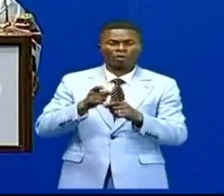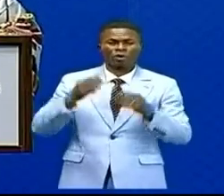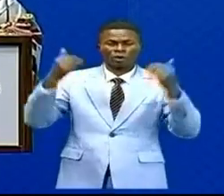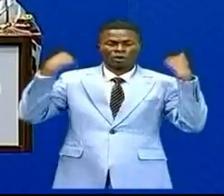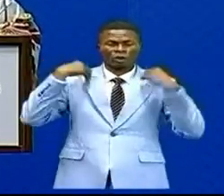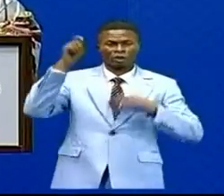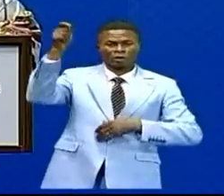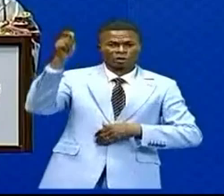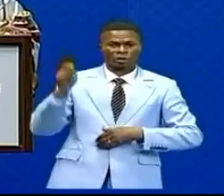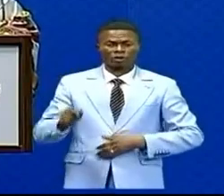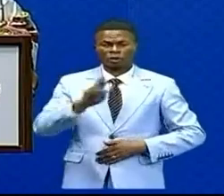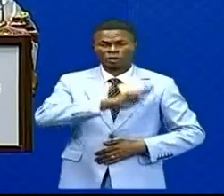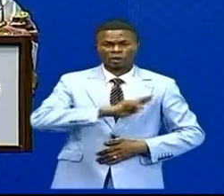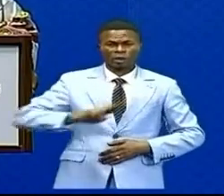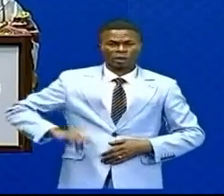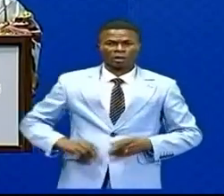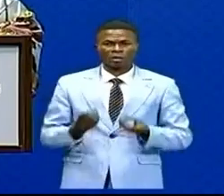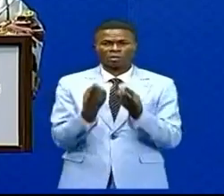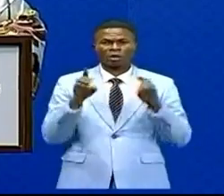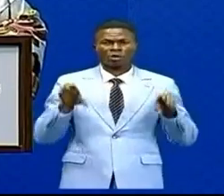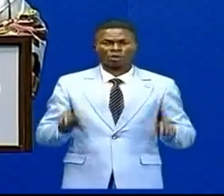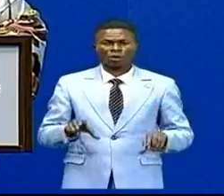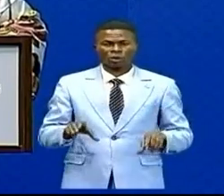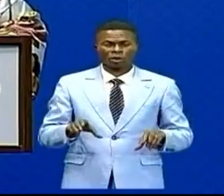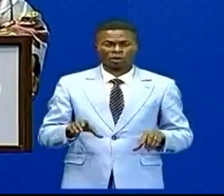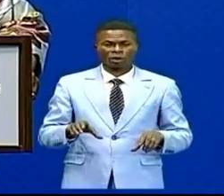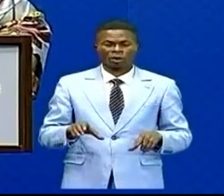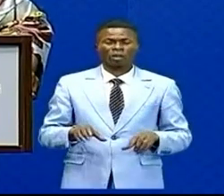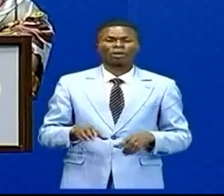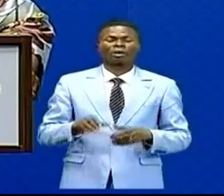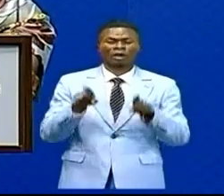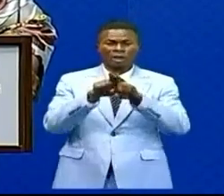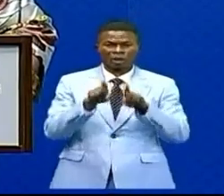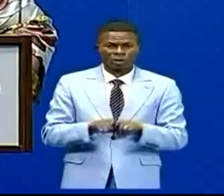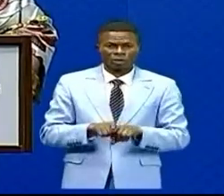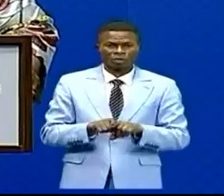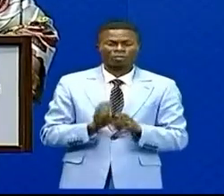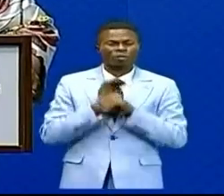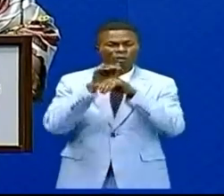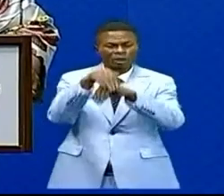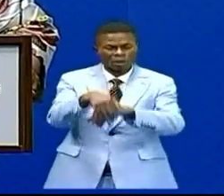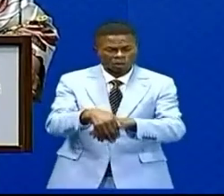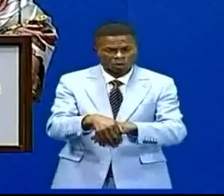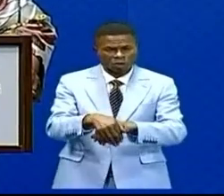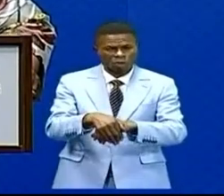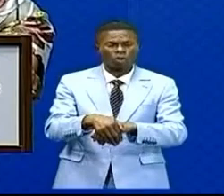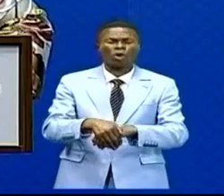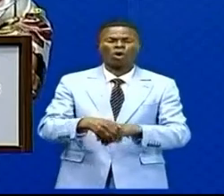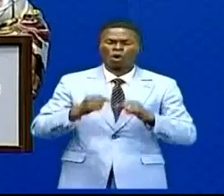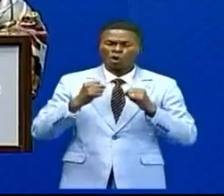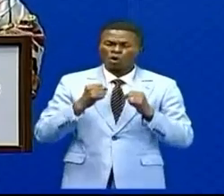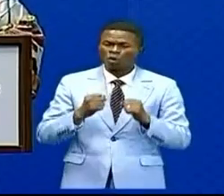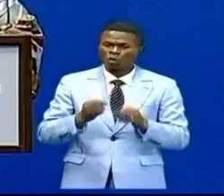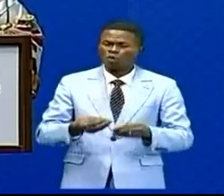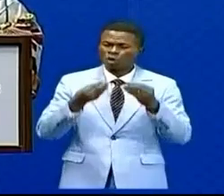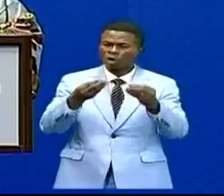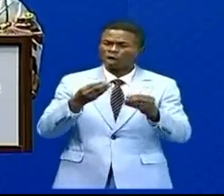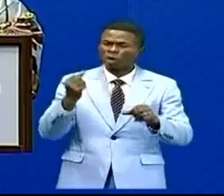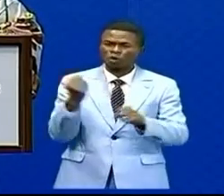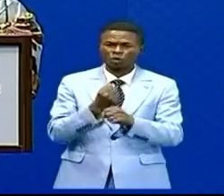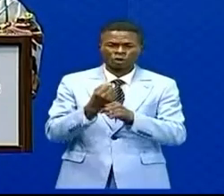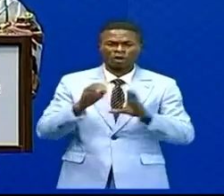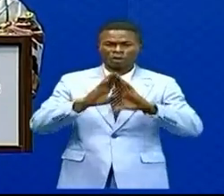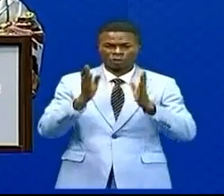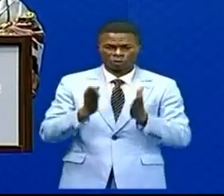forces armées de la République démocratique du Congo, FARDC, et s'est engagé à tout mettre en œuvre pour